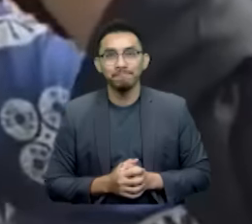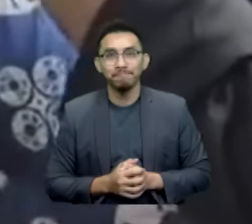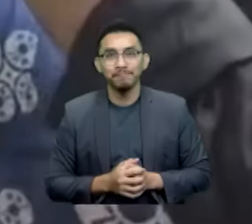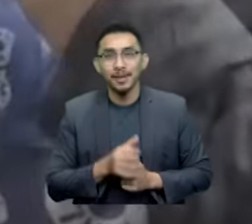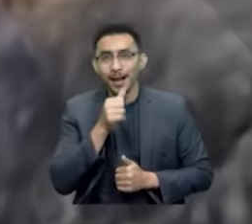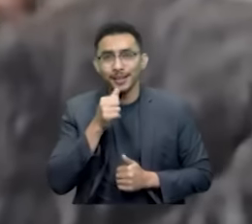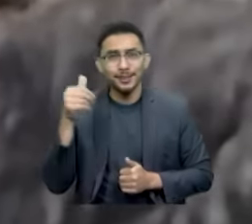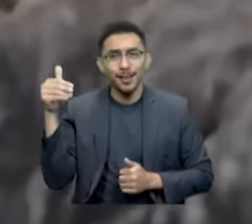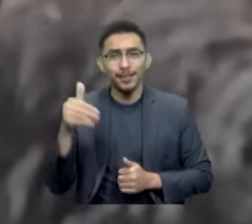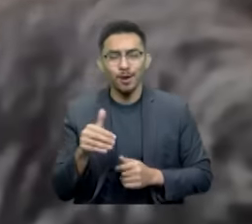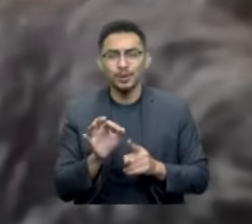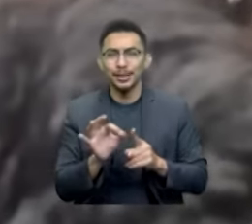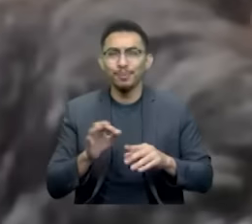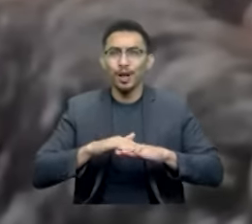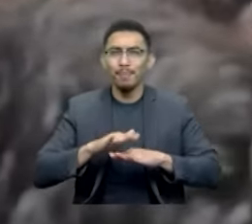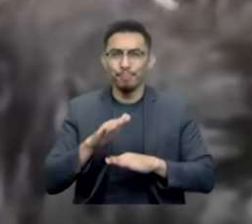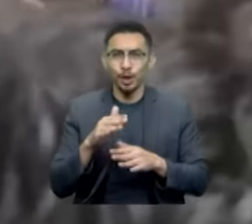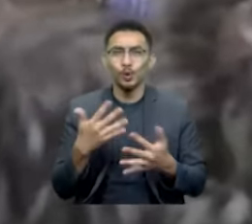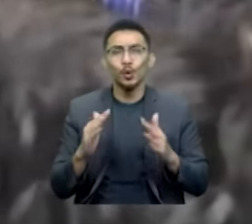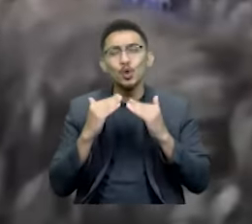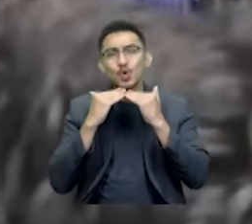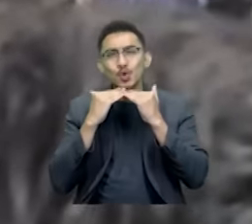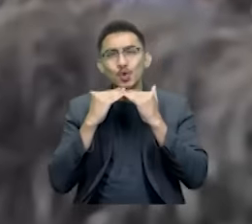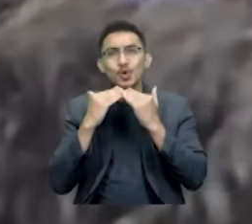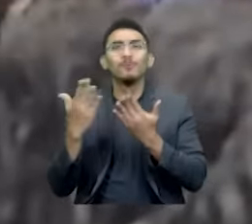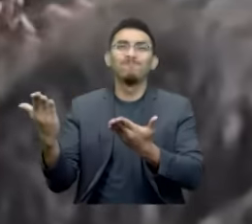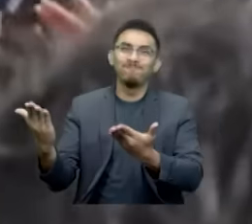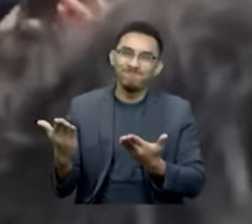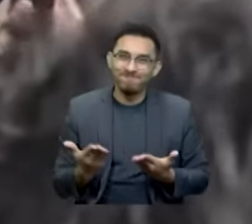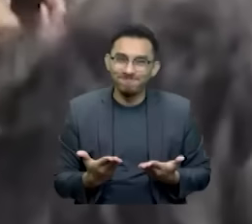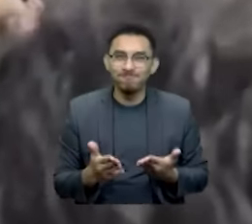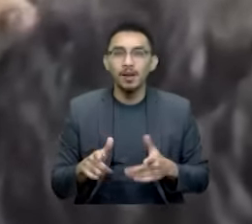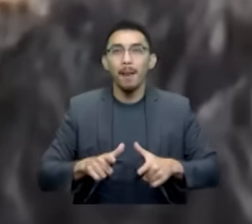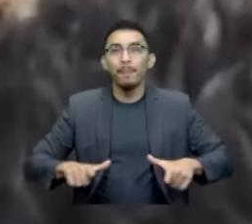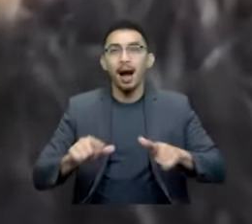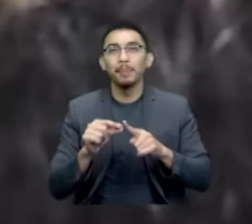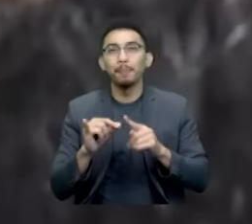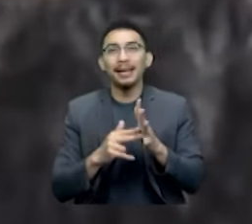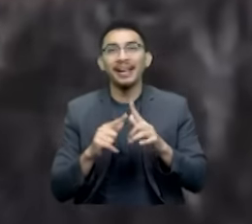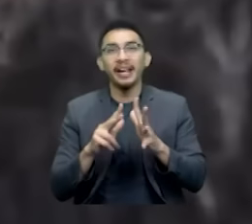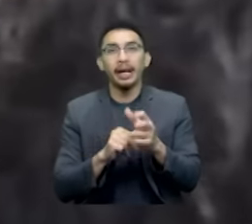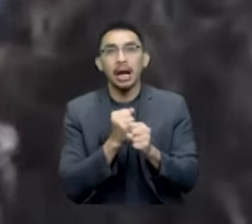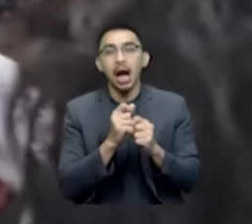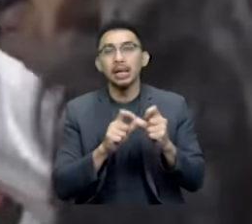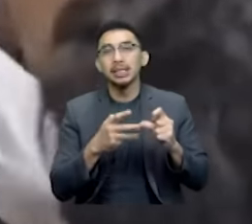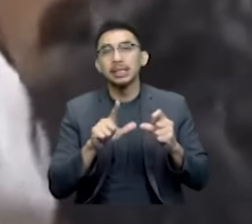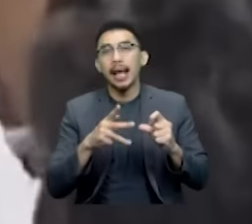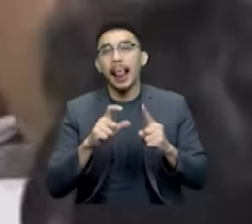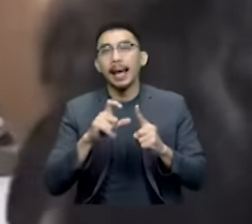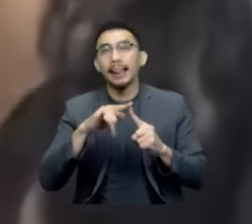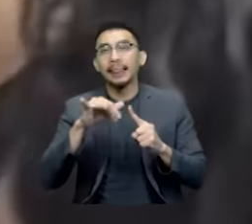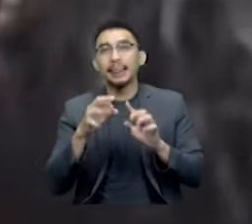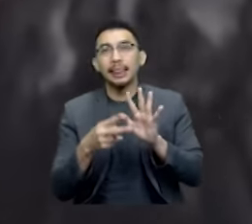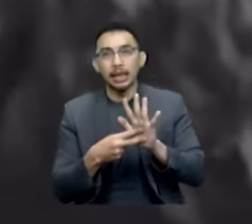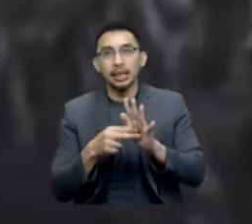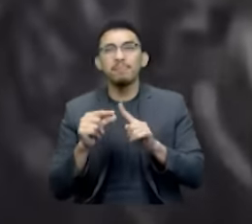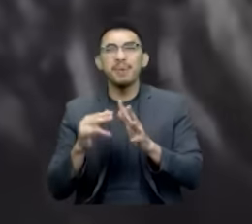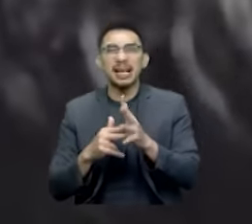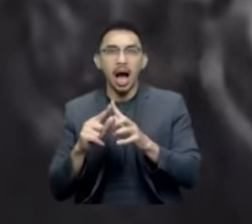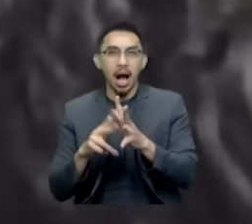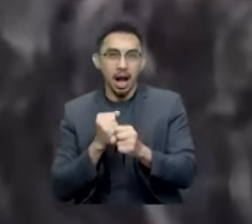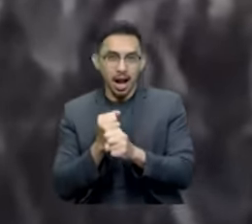Ya, pemirsa, kehadiran Anies Baswedan disambut ribuan warga yang sejak pagi hari menanti kedatangannya di lapangan Pinang